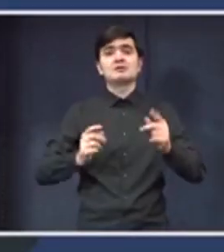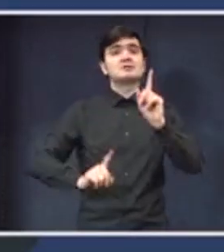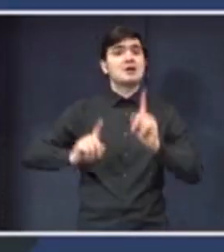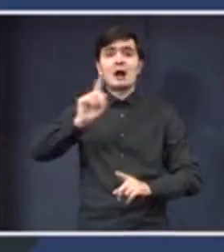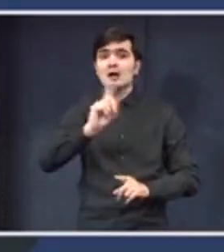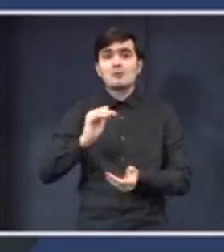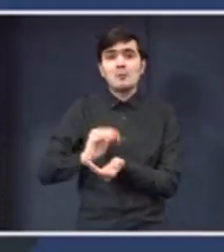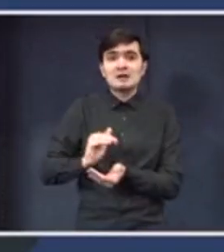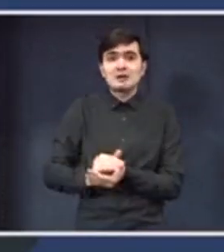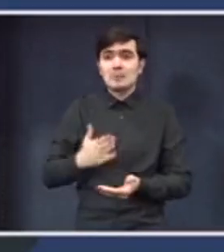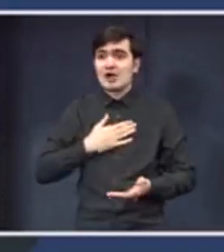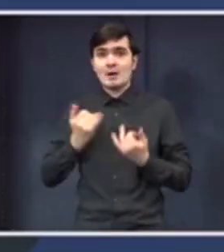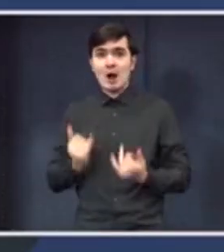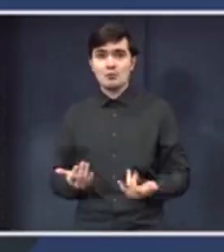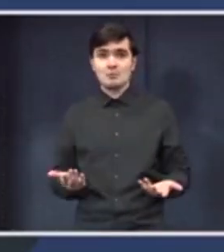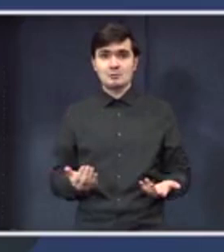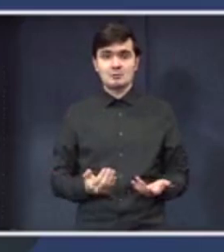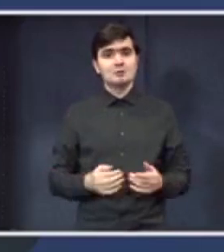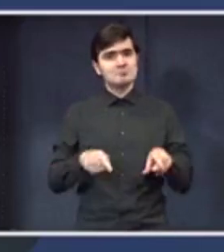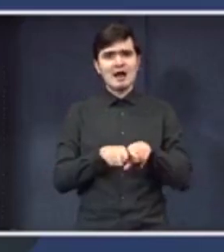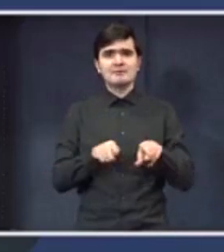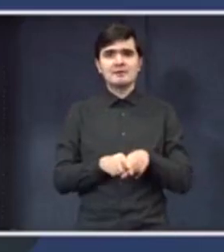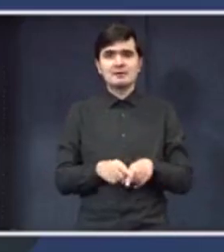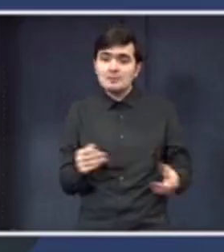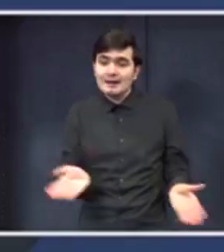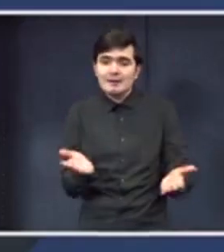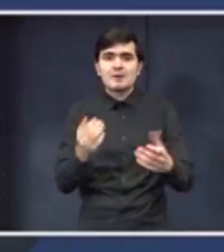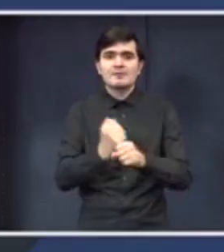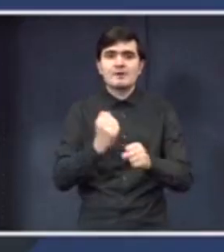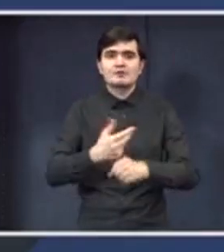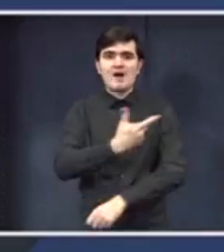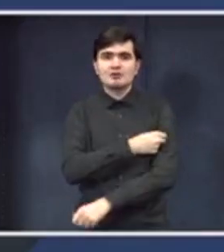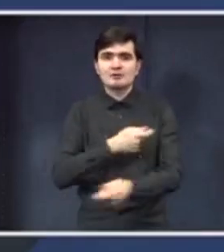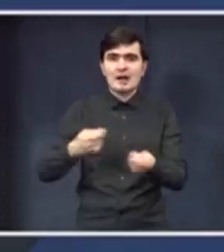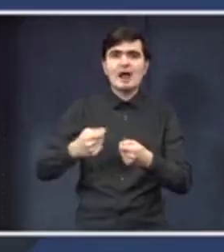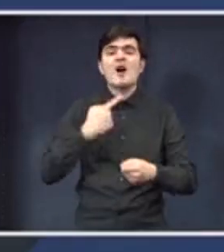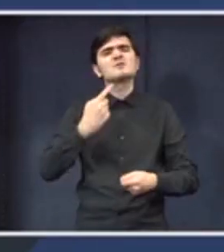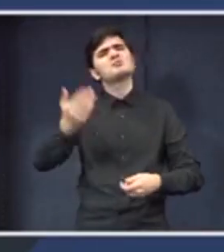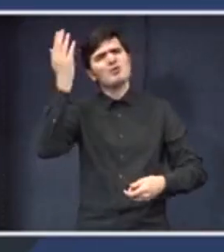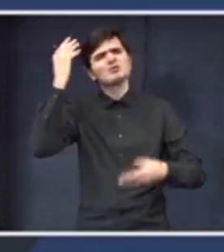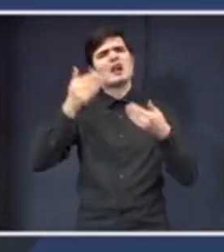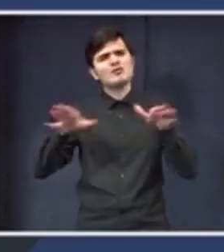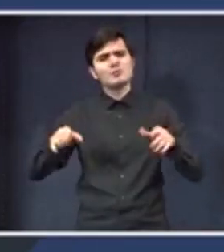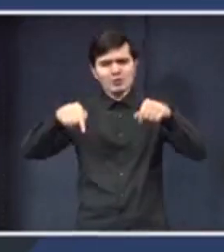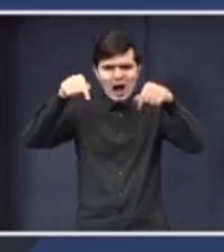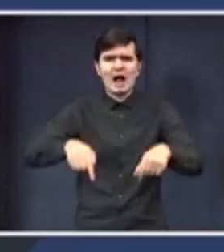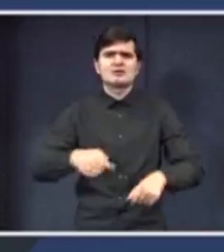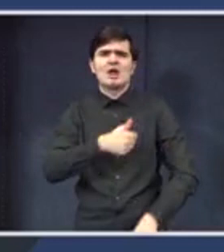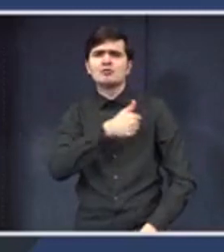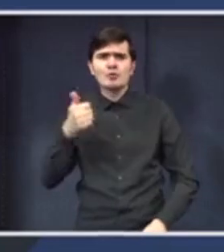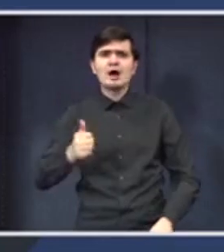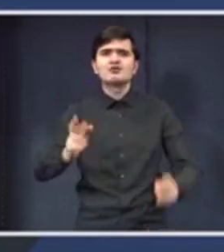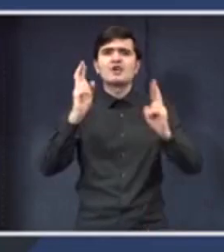păstrăm ceea ce avem acum. În același timp, accelerăm campania de vaccinare. Am spus din primul moment că doar așa putem să